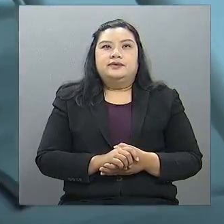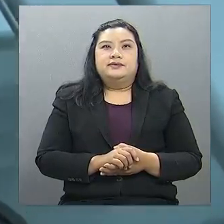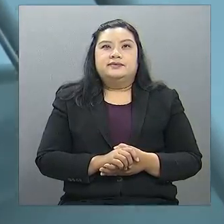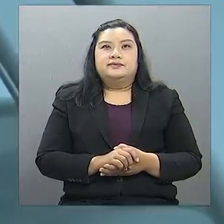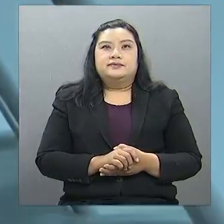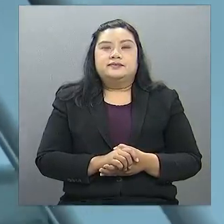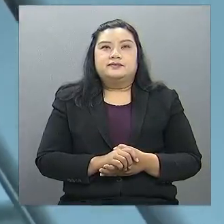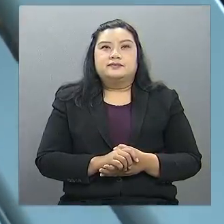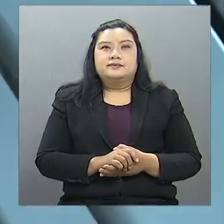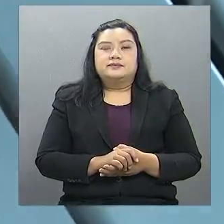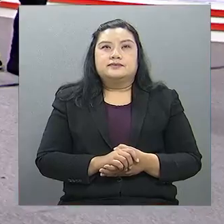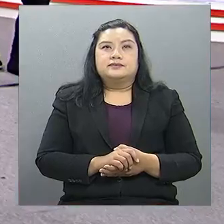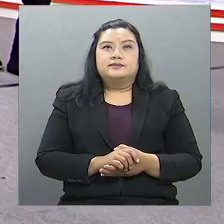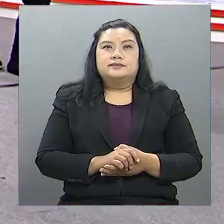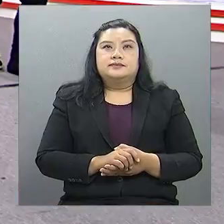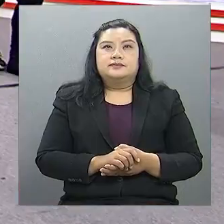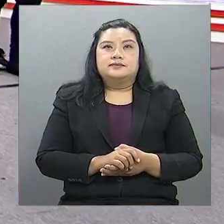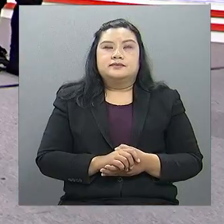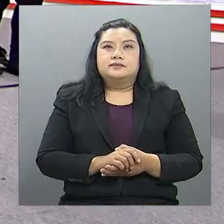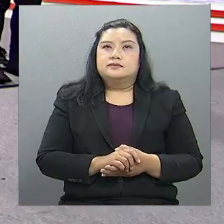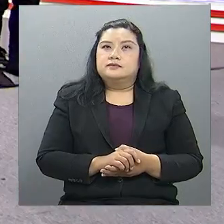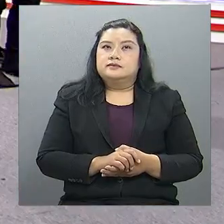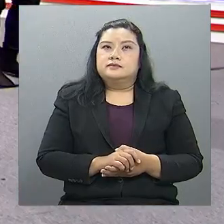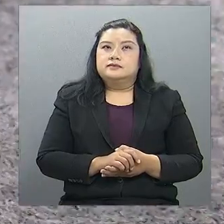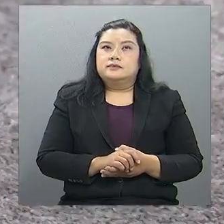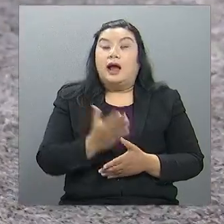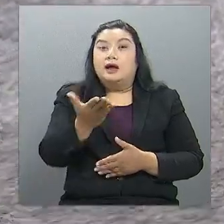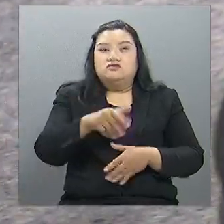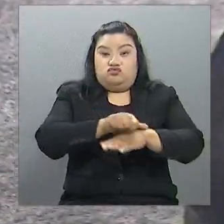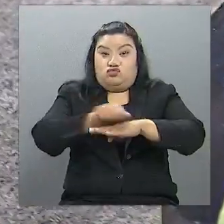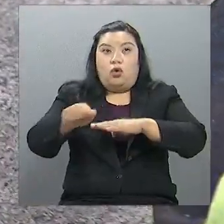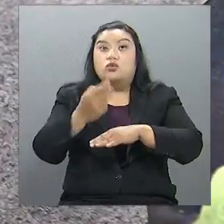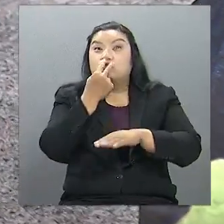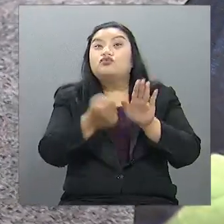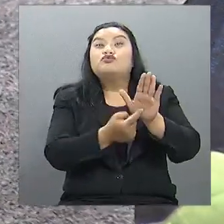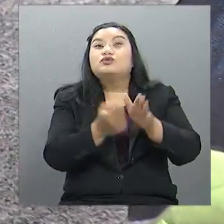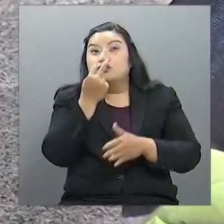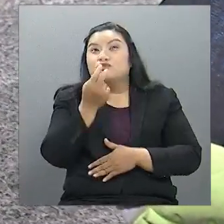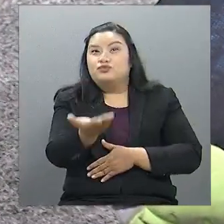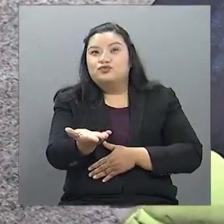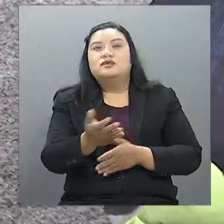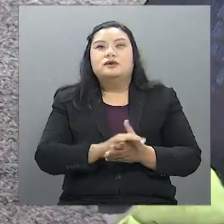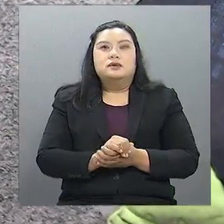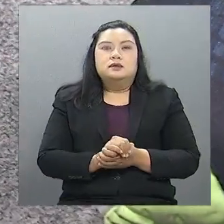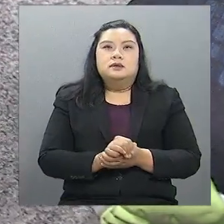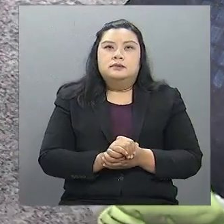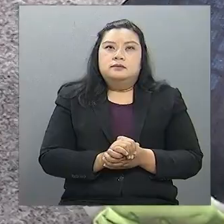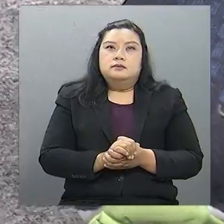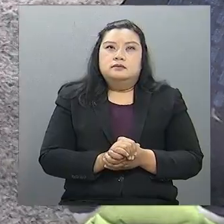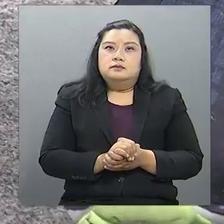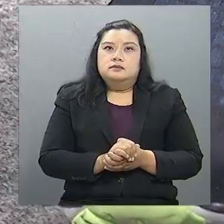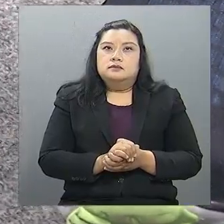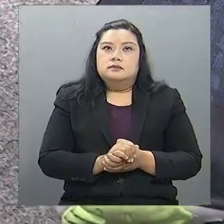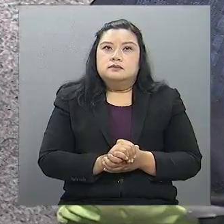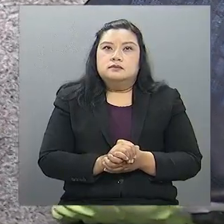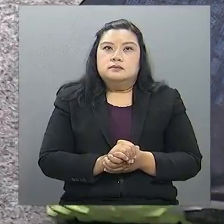ควรกลางตัดเลมาแล้ดชมดีมากคนกลางได้อยนี้อยู่ไเฉยกลาง